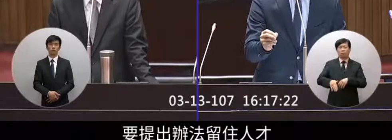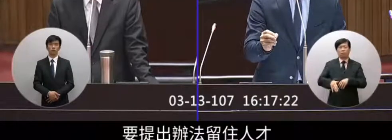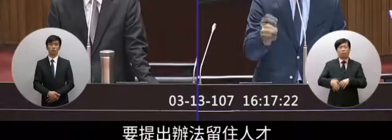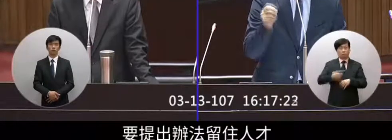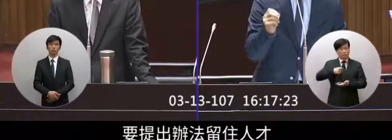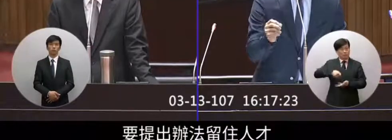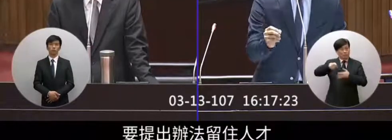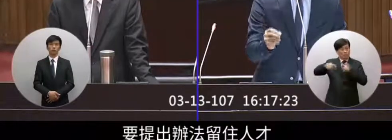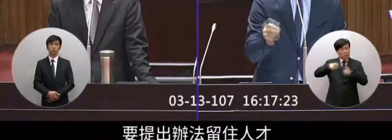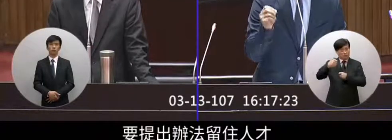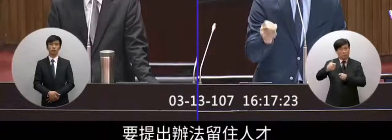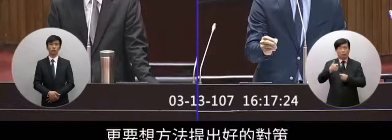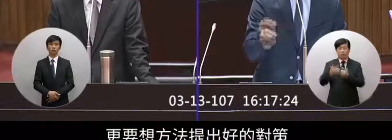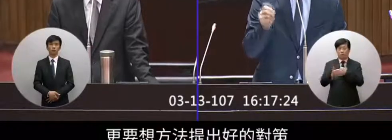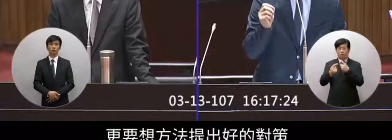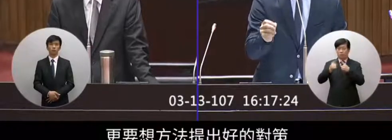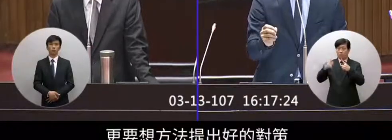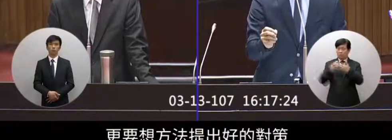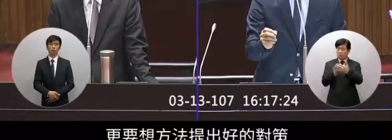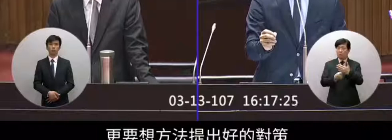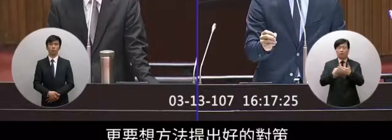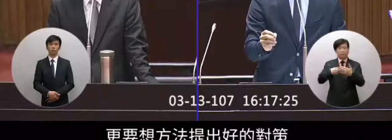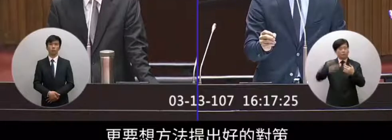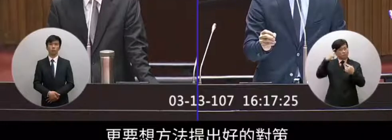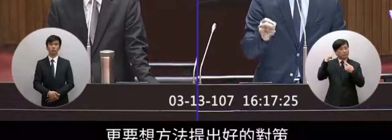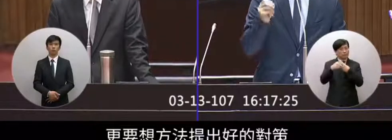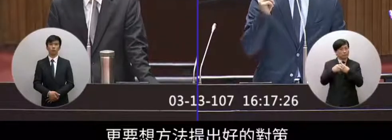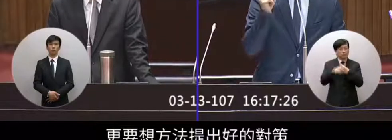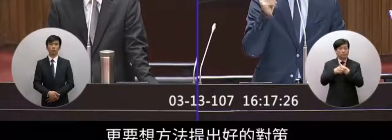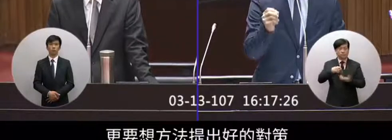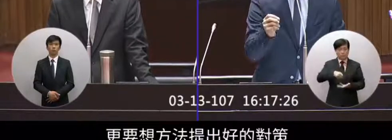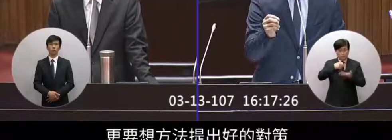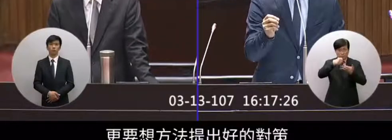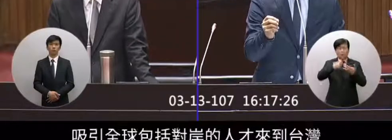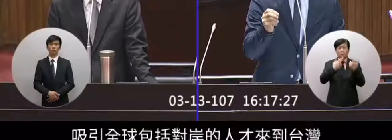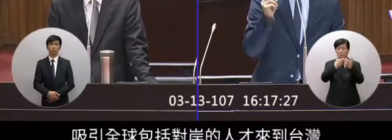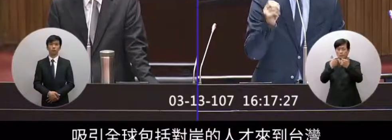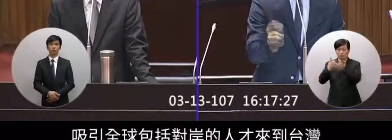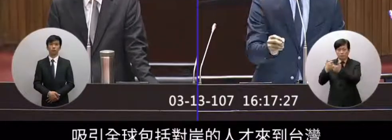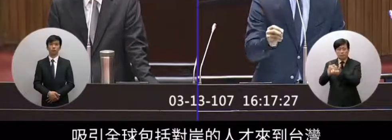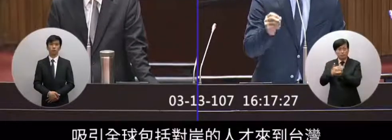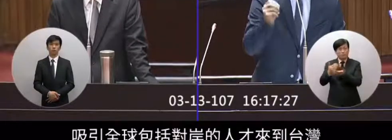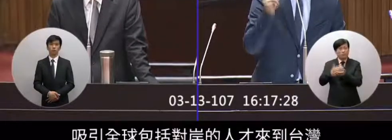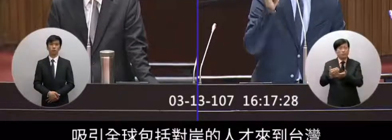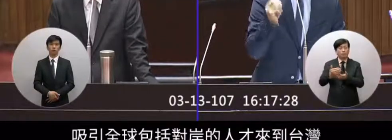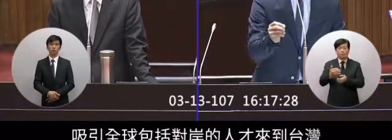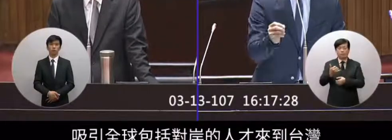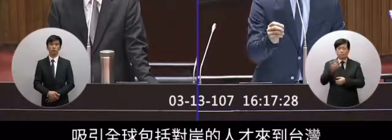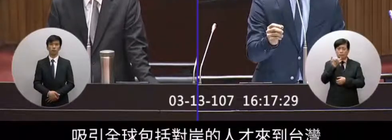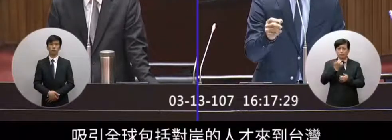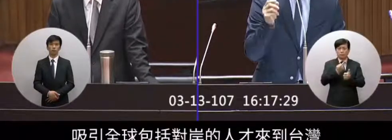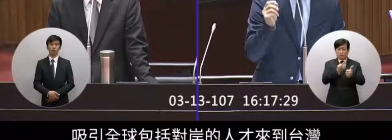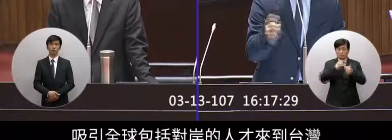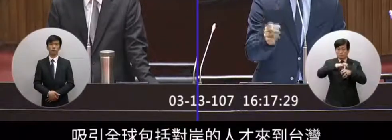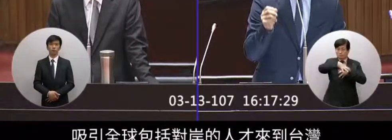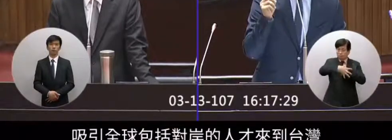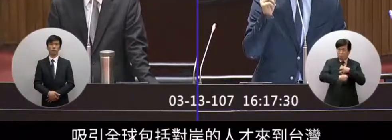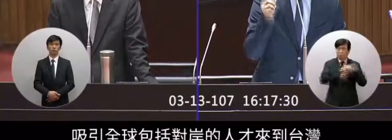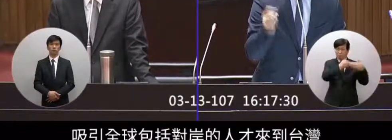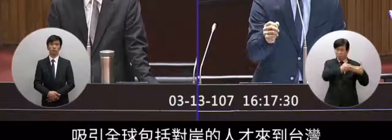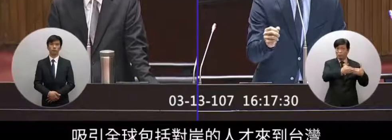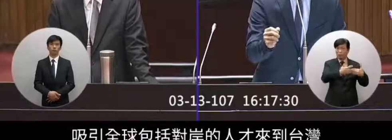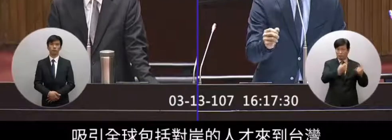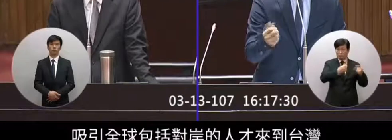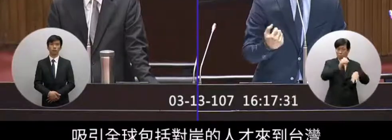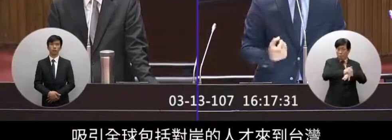提出办法留住人才，更要想方法提出好的对策，吸引全球包括对岸